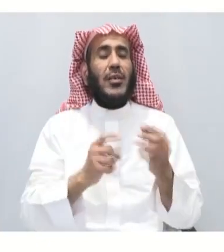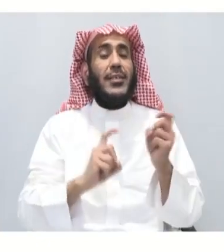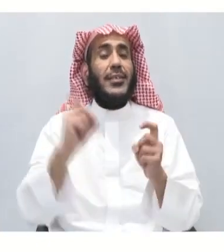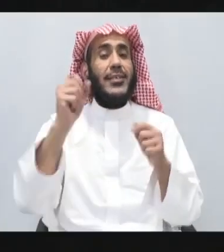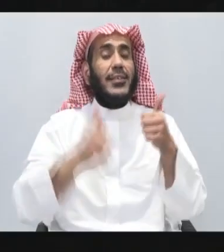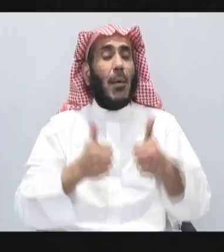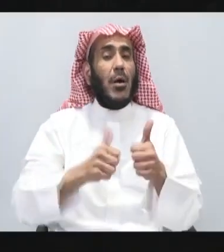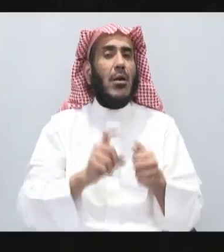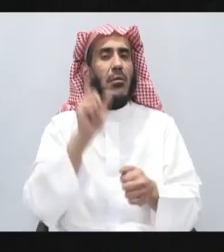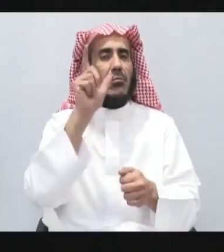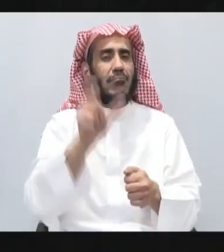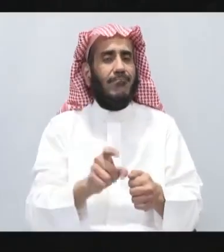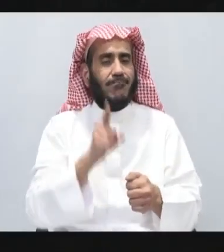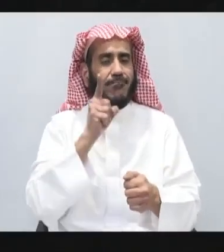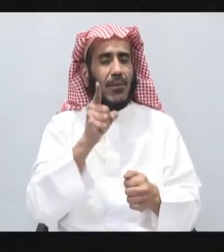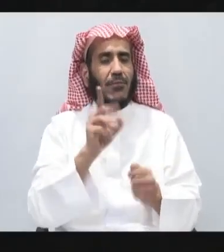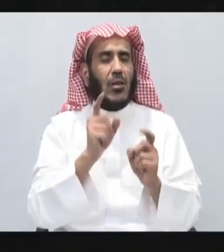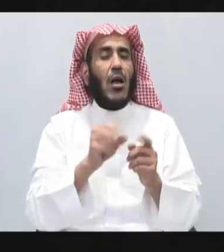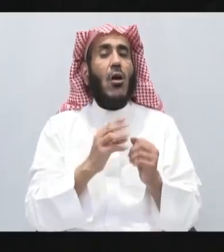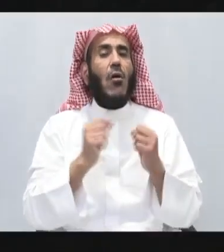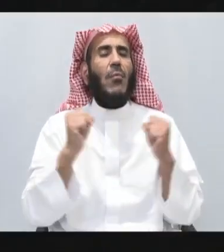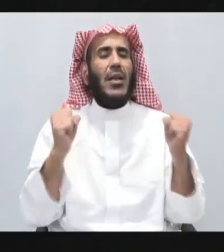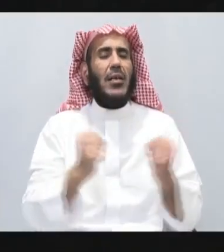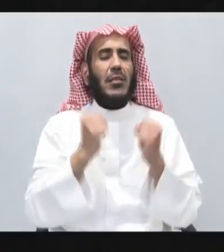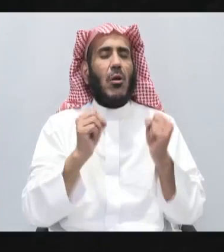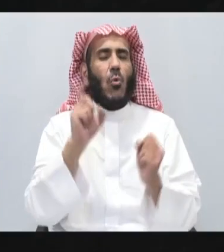نفسك بالاسئله والانشطه